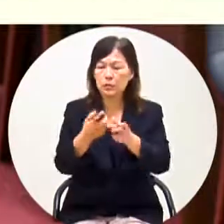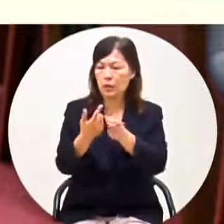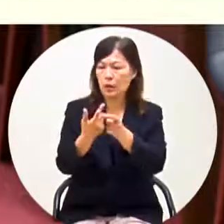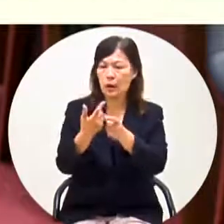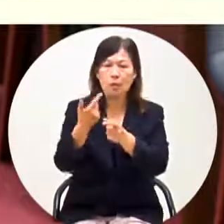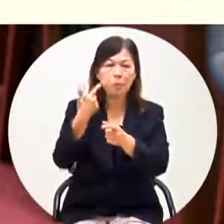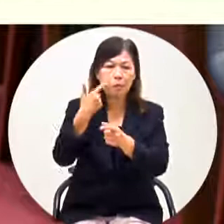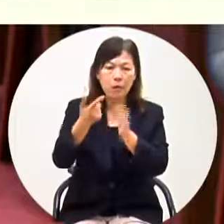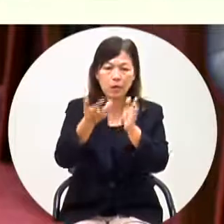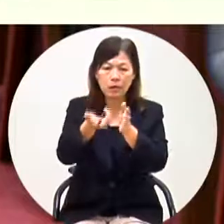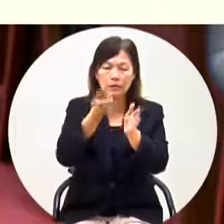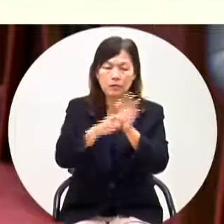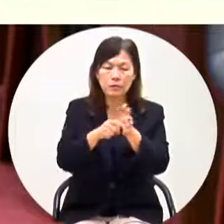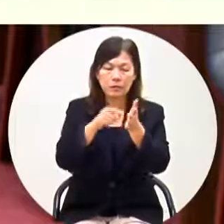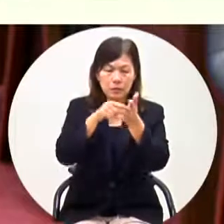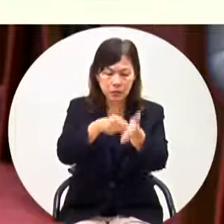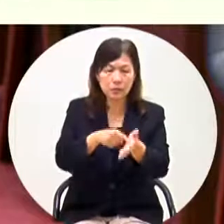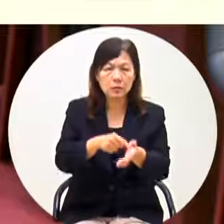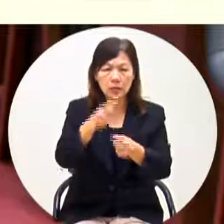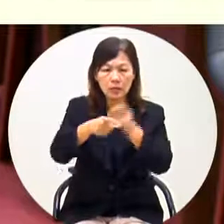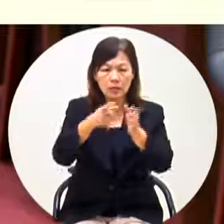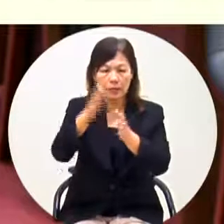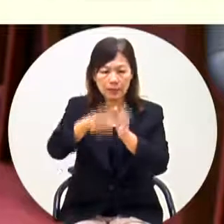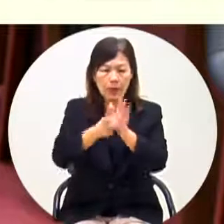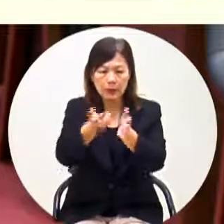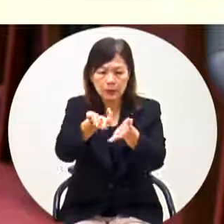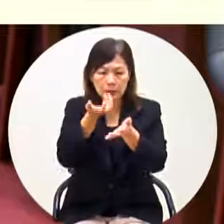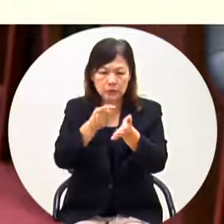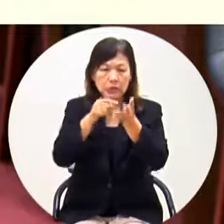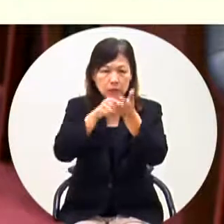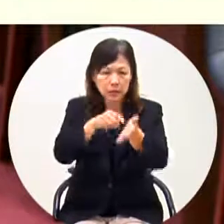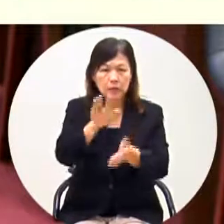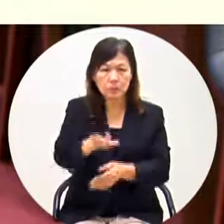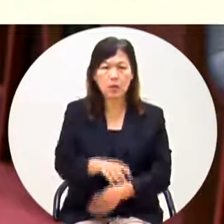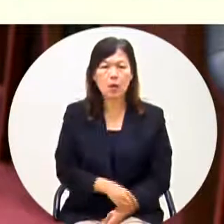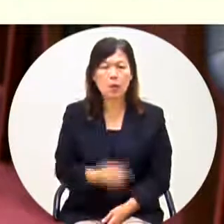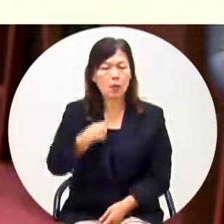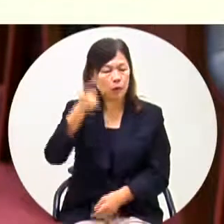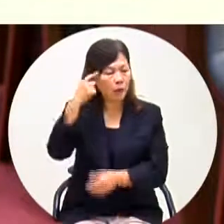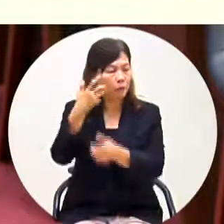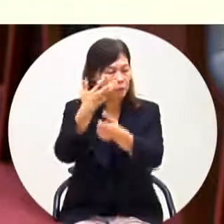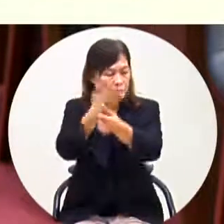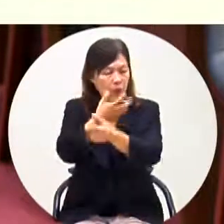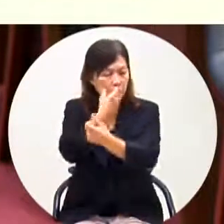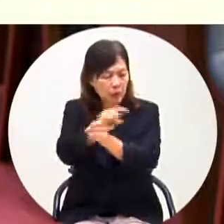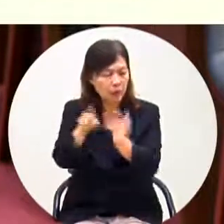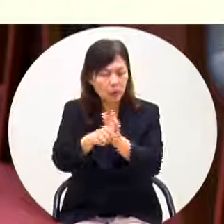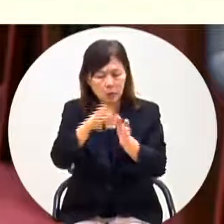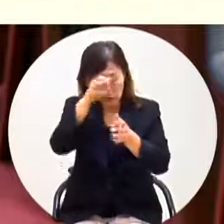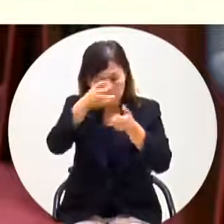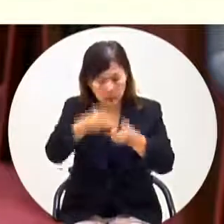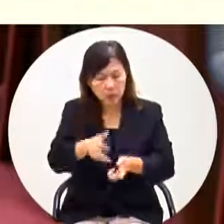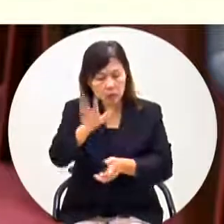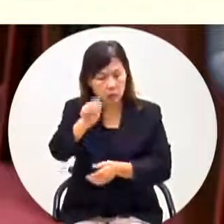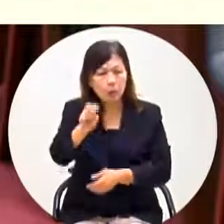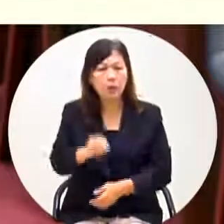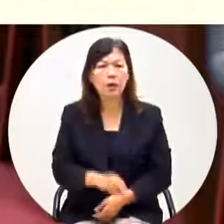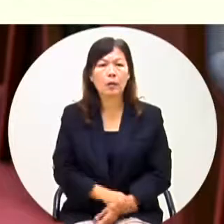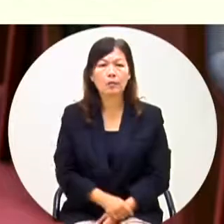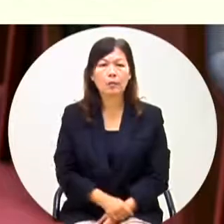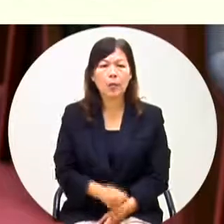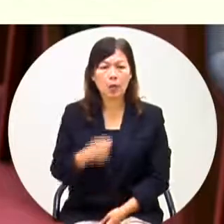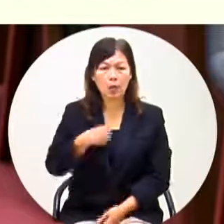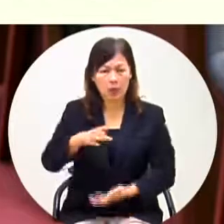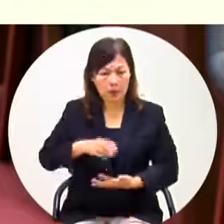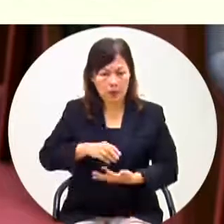就是要甲按市长来考试，到底按市长有没有来重视我们的民意？民意代表选出来能够在议事厅这个地方问